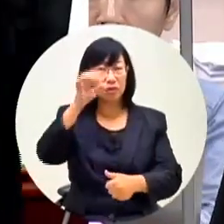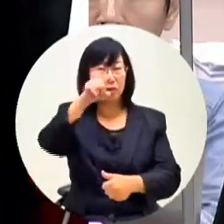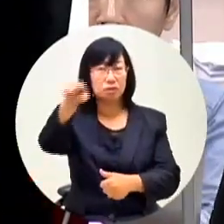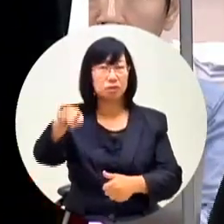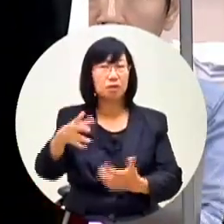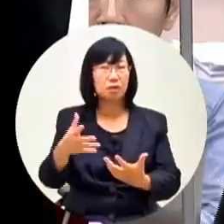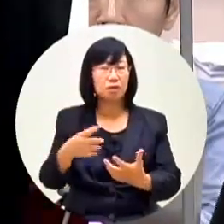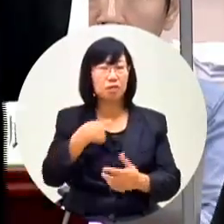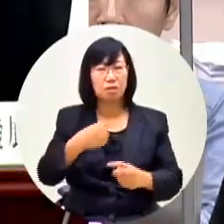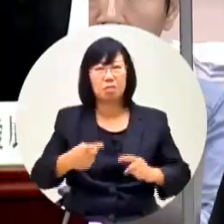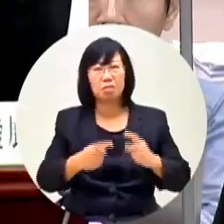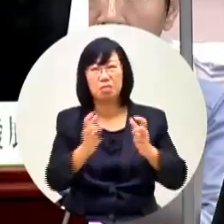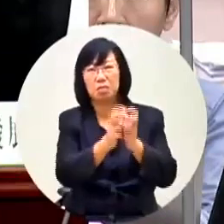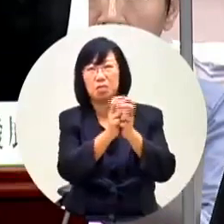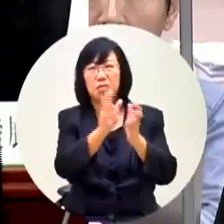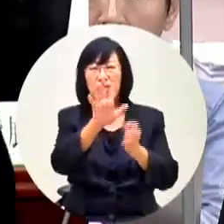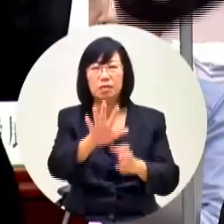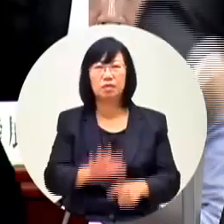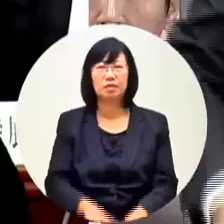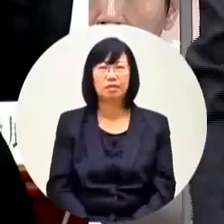样的议员。 王远，